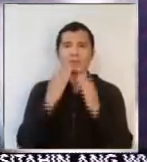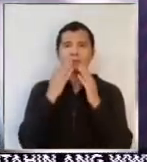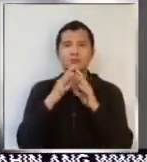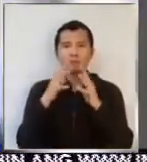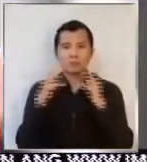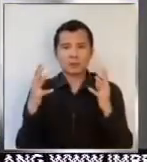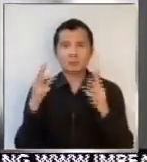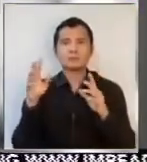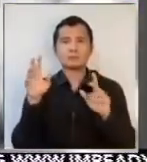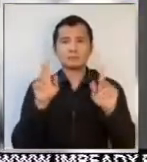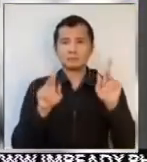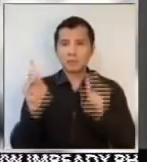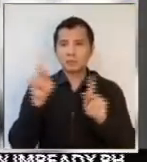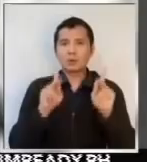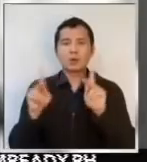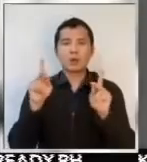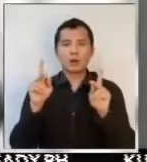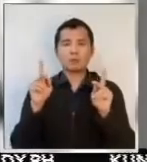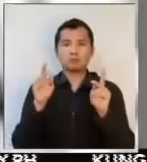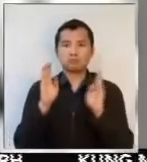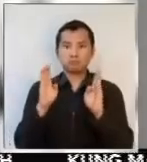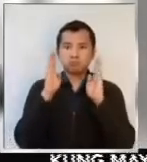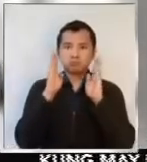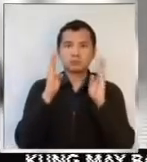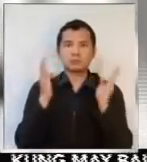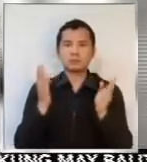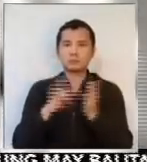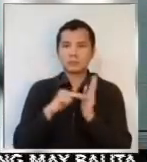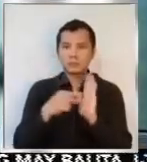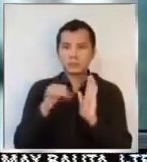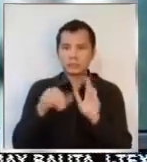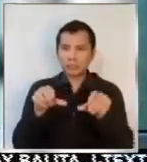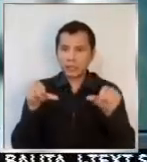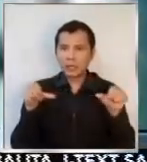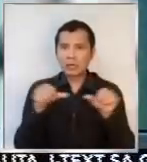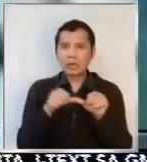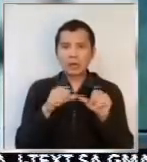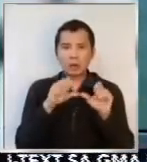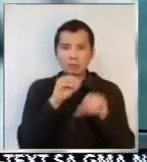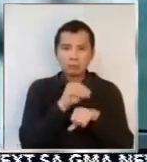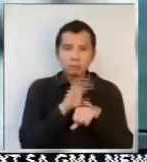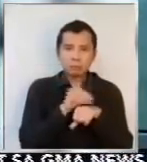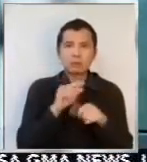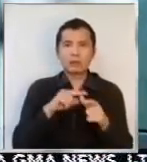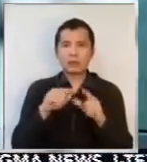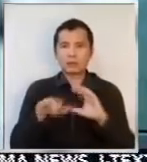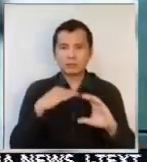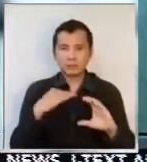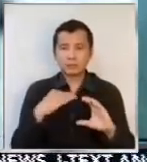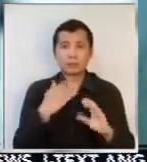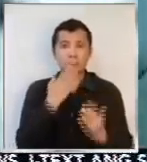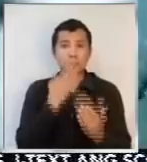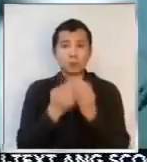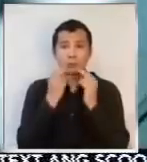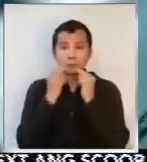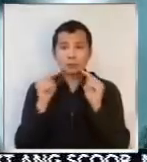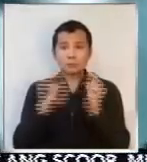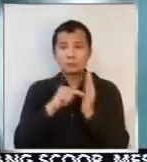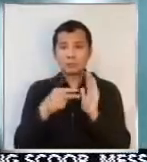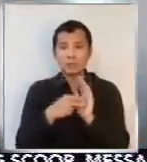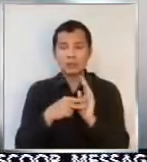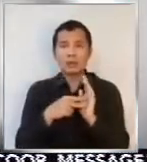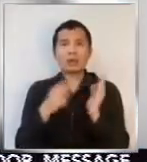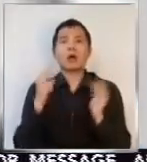to video the area and send it to us. Ang good news, at least alam natin hindi sinadya. I think